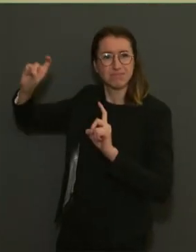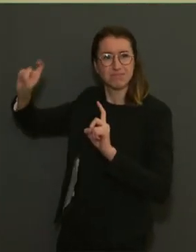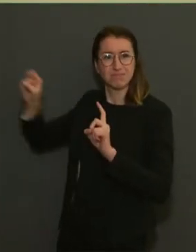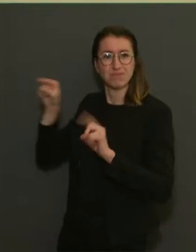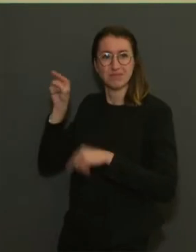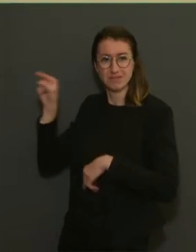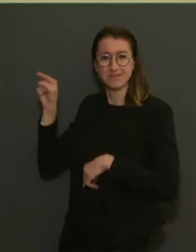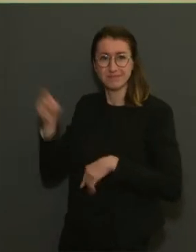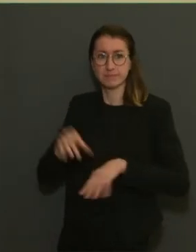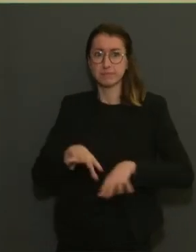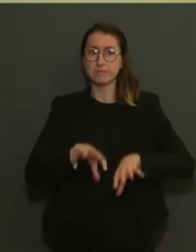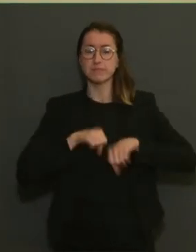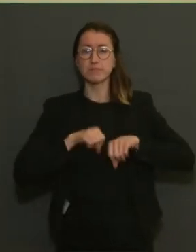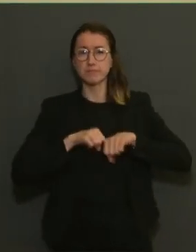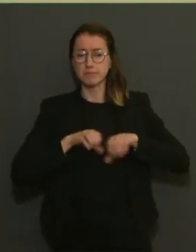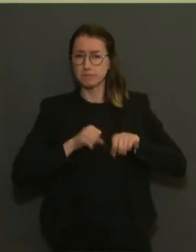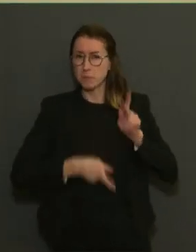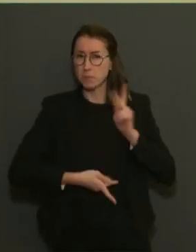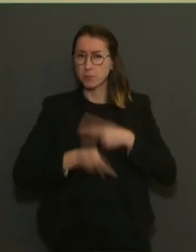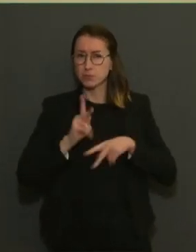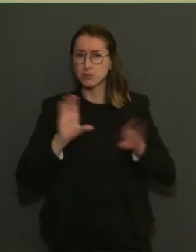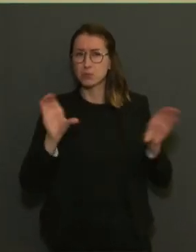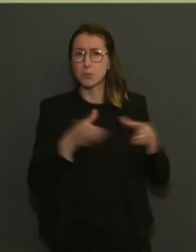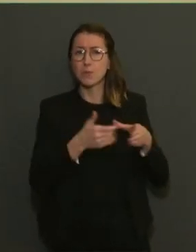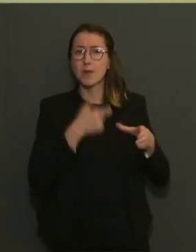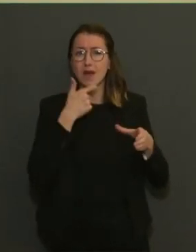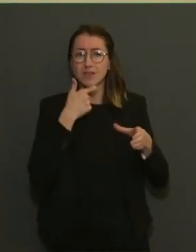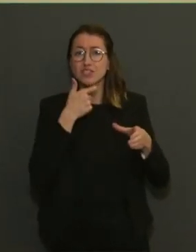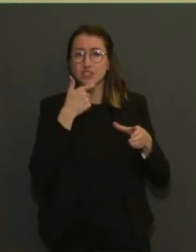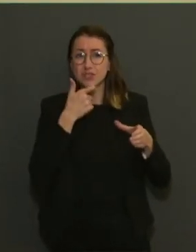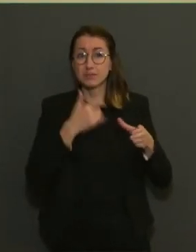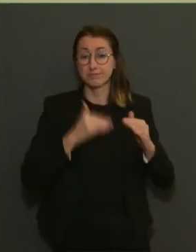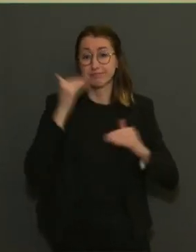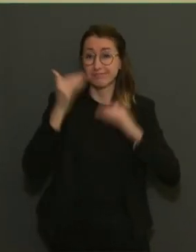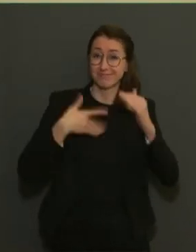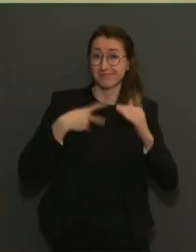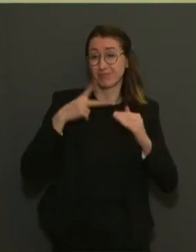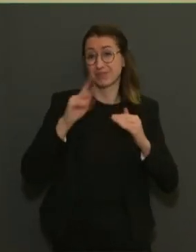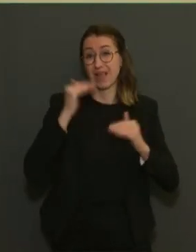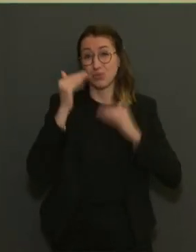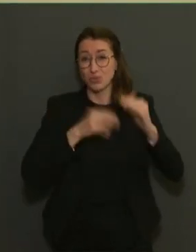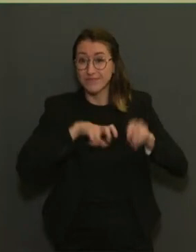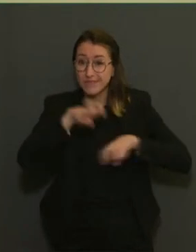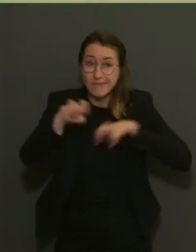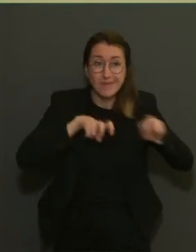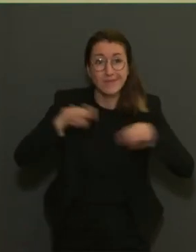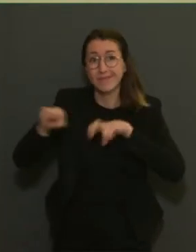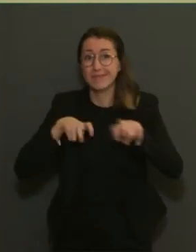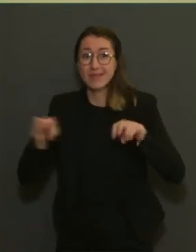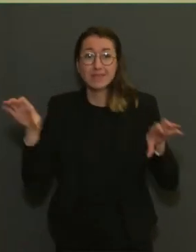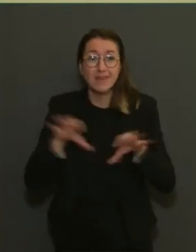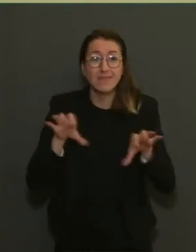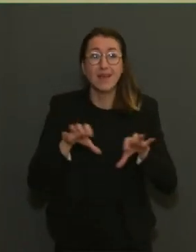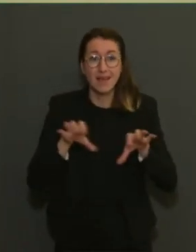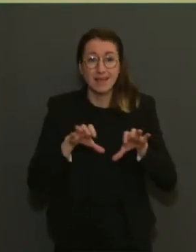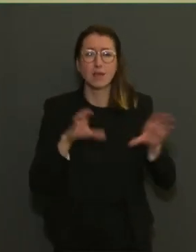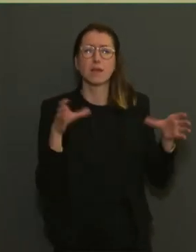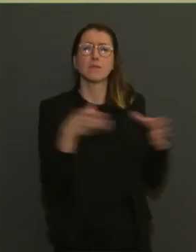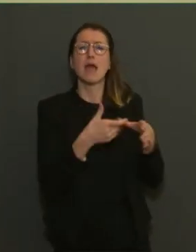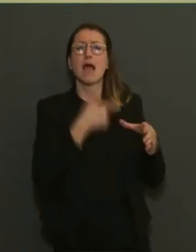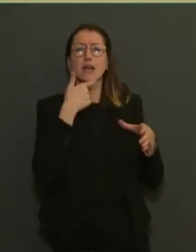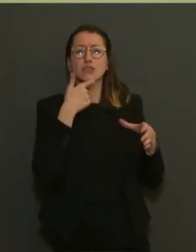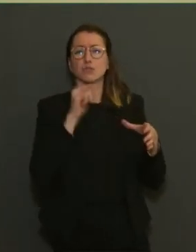continue à se marquer dans la population active. Le plus grand nombre d'infections se passe dans le bloc d'âge entre 20